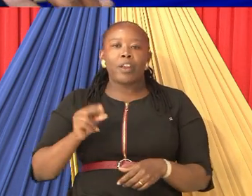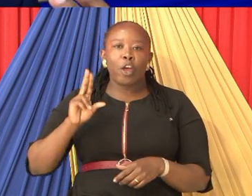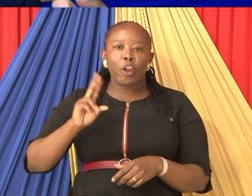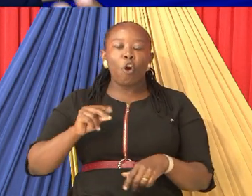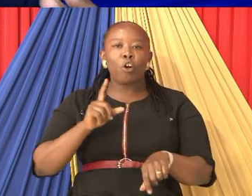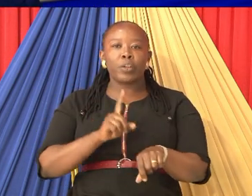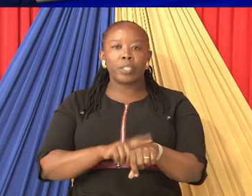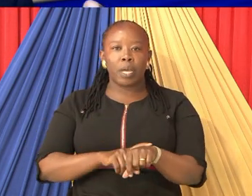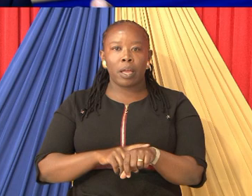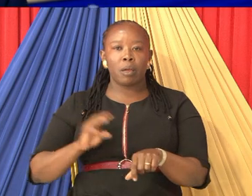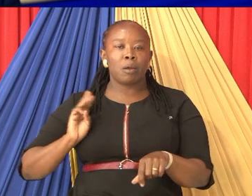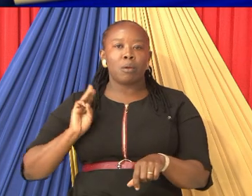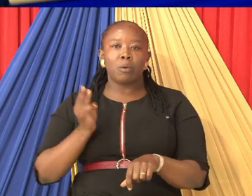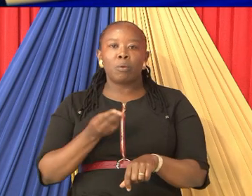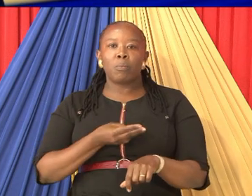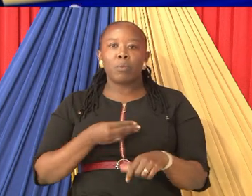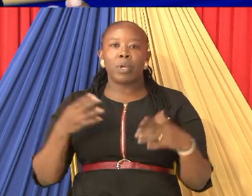tumeshawahi sikia tupewa imesha.